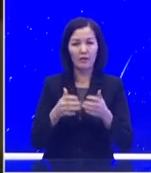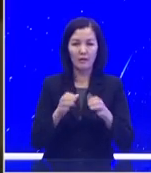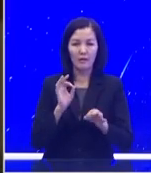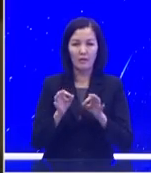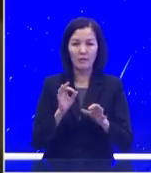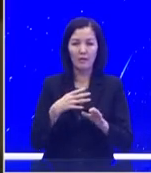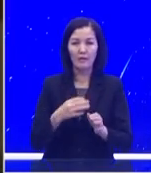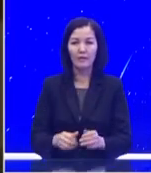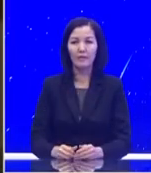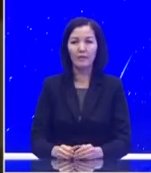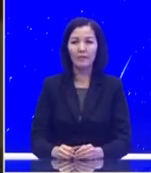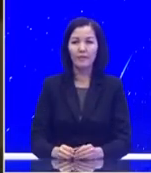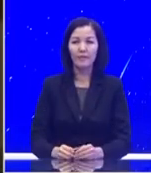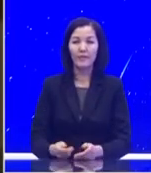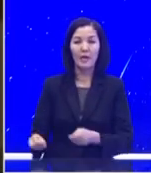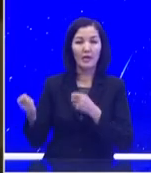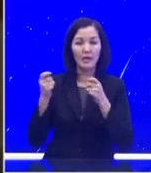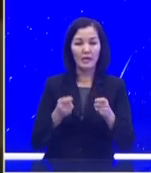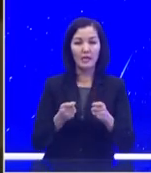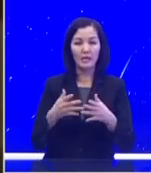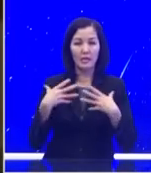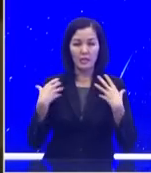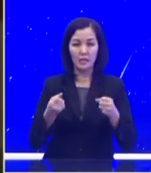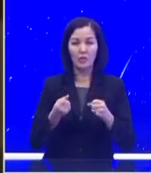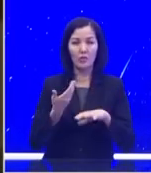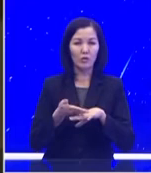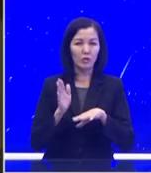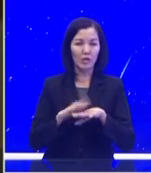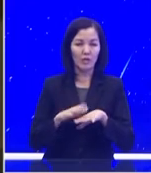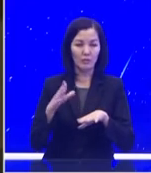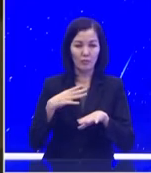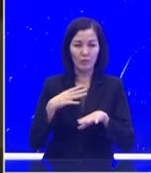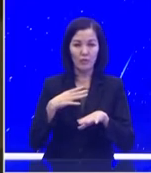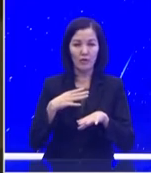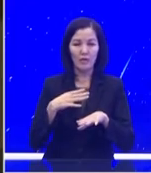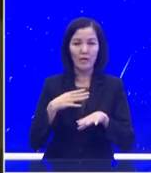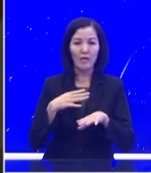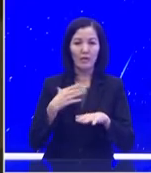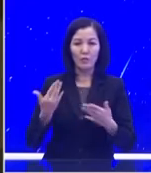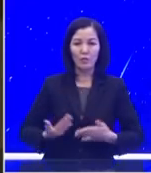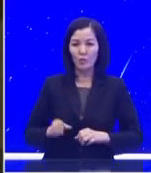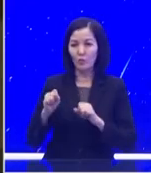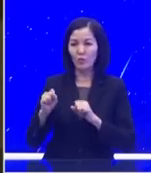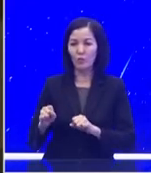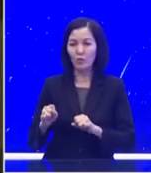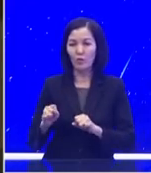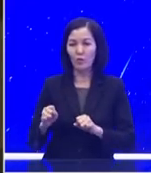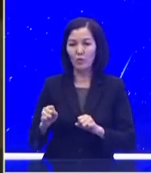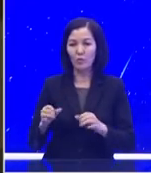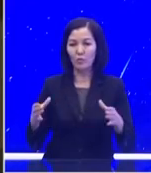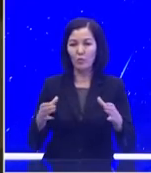Түскен кезде олардың жағдайлары ауыр болды. Олардың бәрін реанимация бөліміне жатқыздық. Реанимация бөлімінде керекті тексерулер